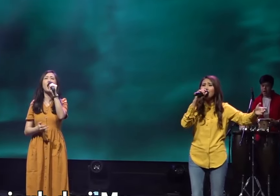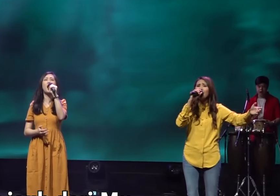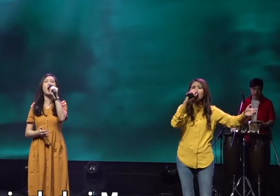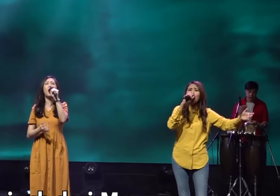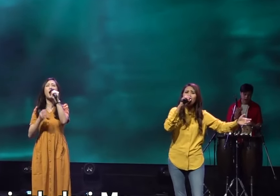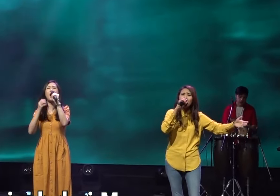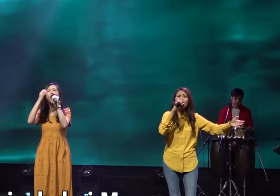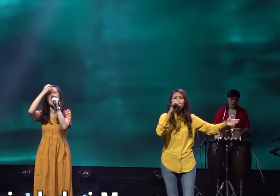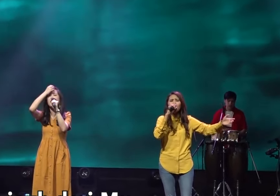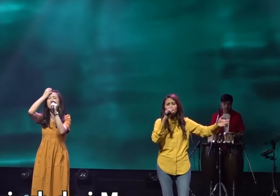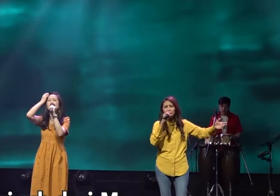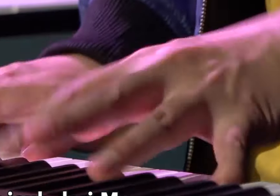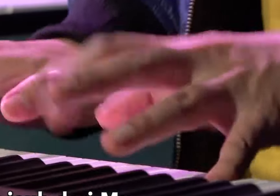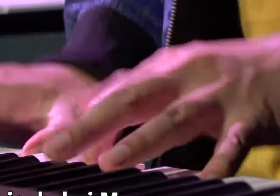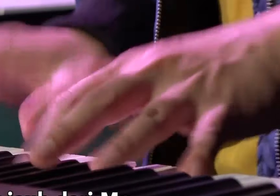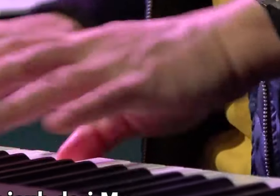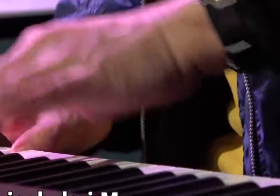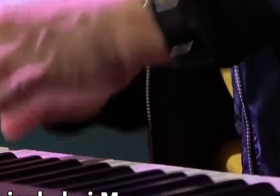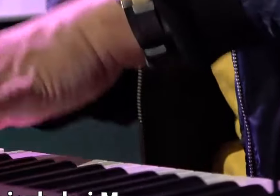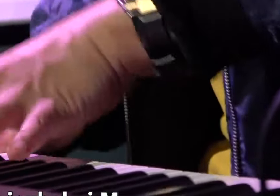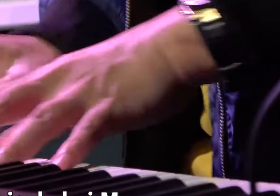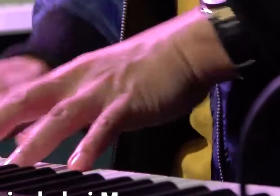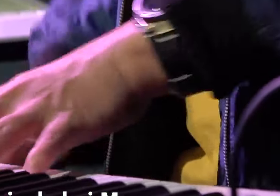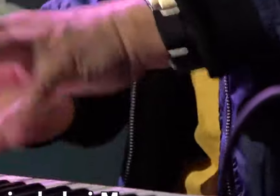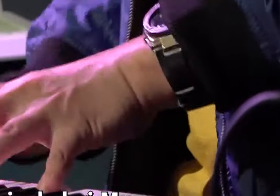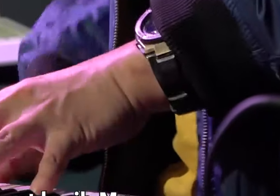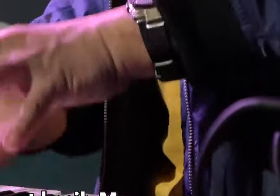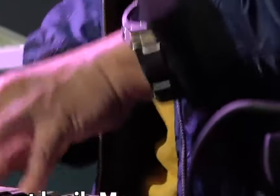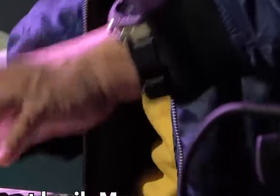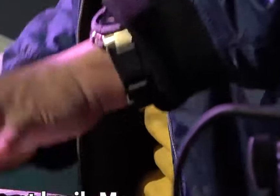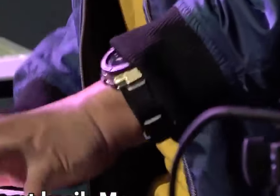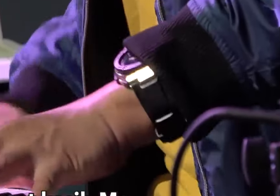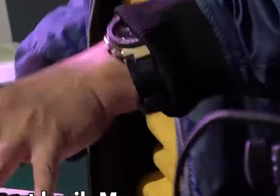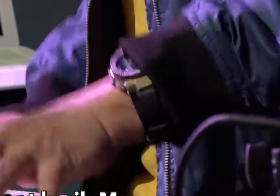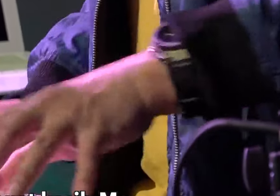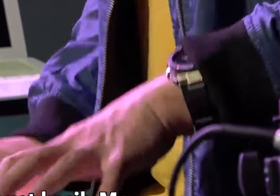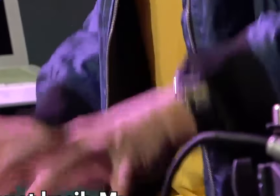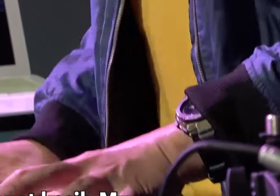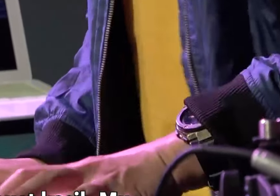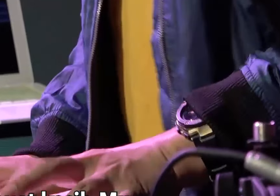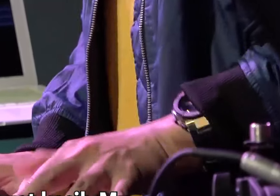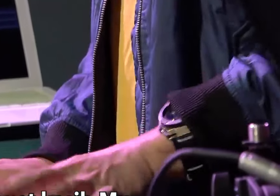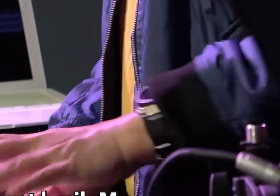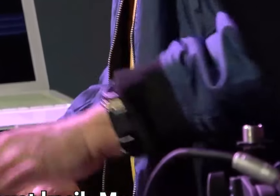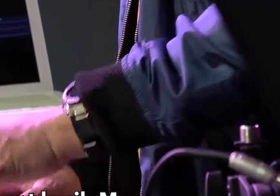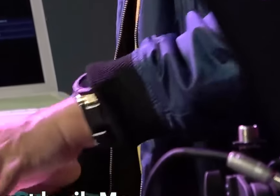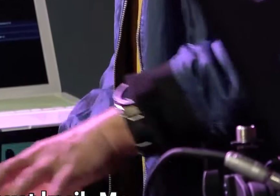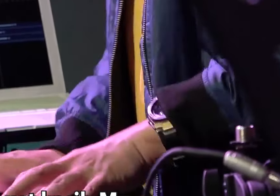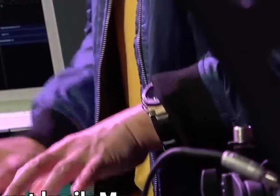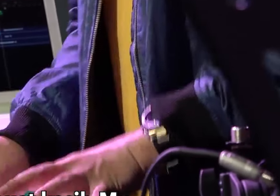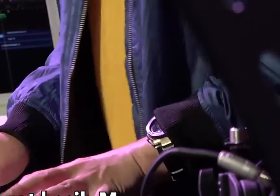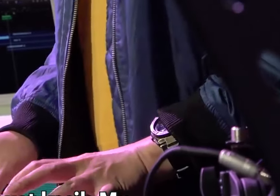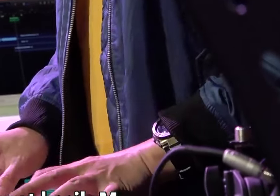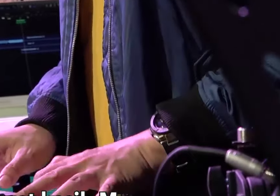jauh dari-Mu. Terima kasih, terima